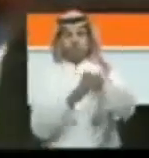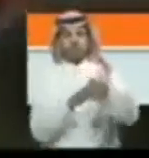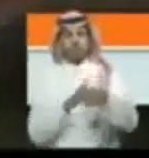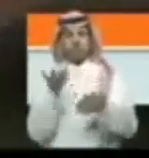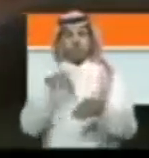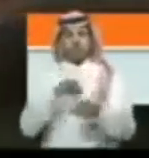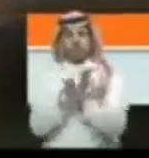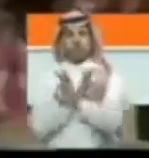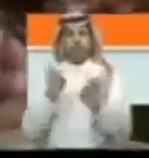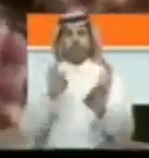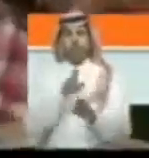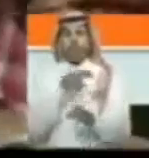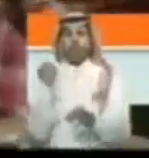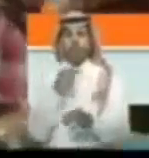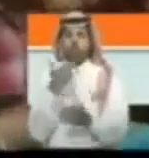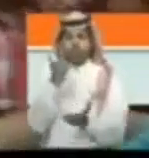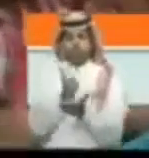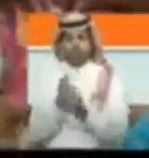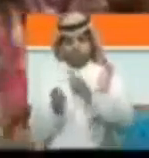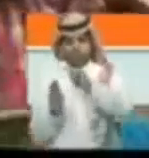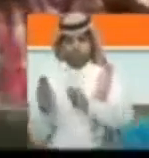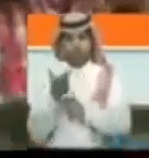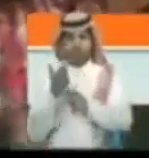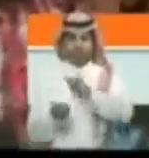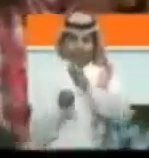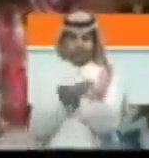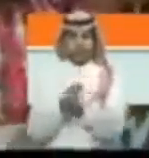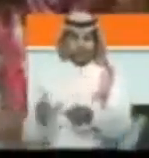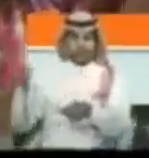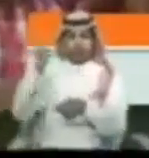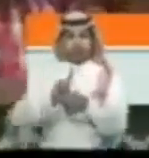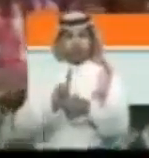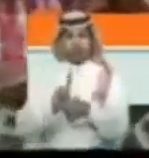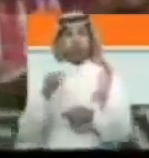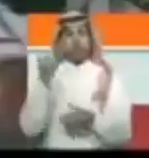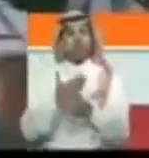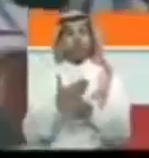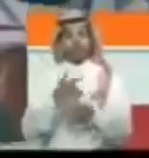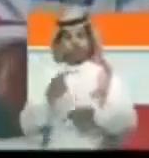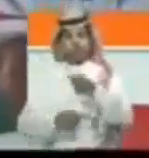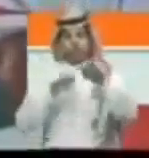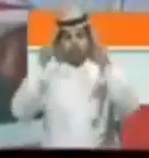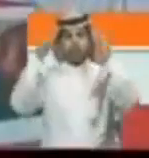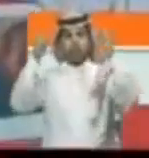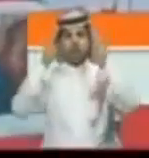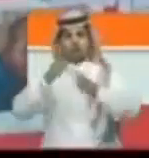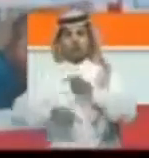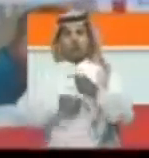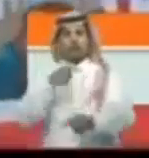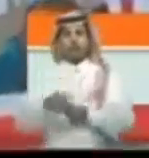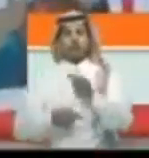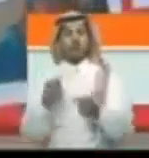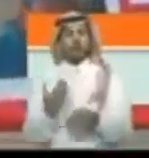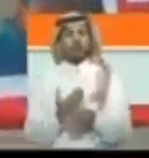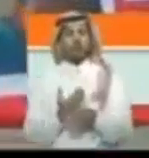تسليم السلطة فورا لحكومة انتقالية مدنية، قائلا إنه سيواصل الاحتجاجات في الشوارع